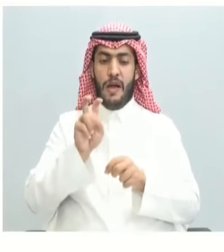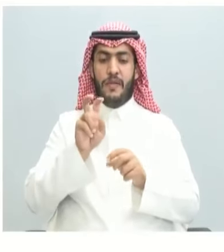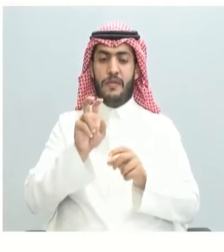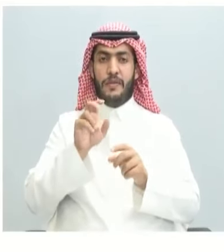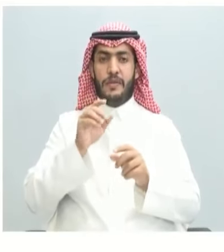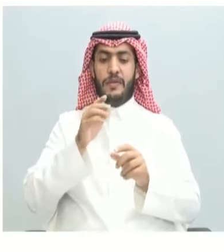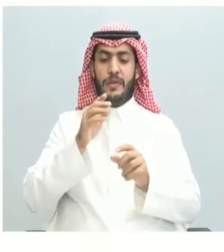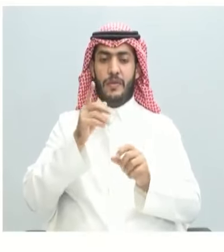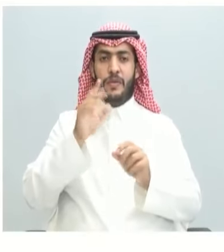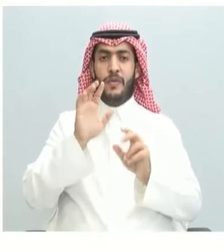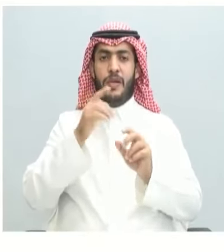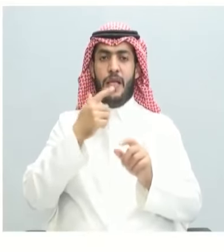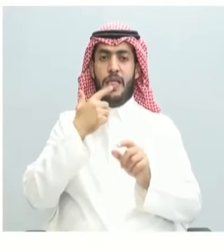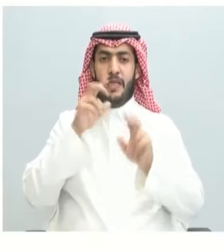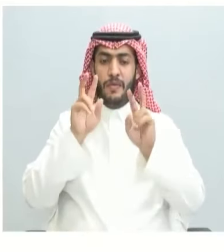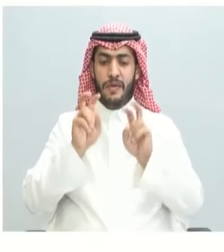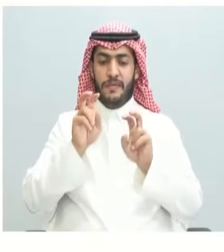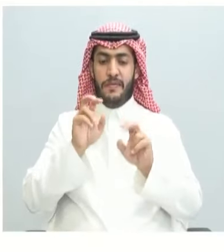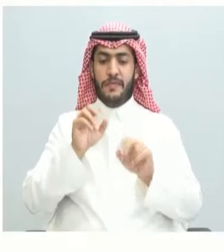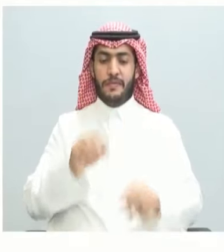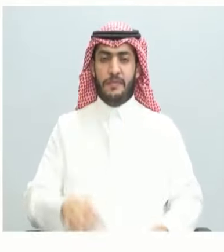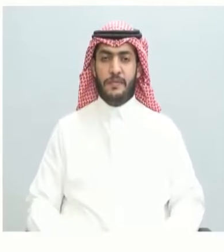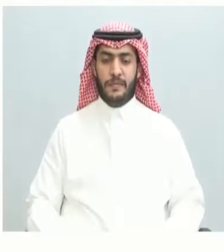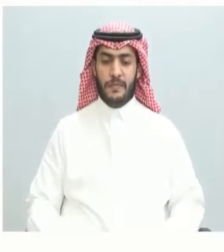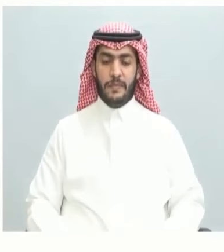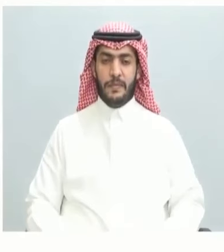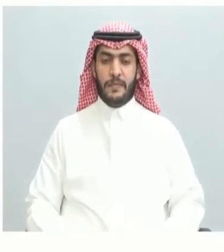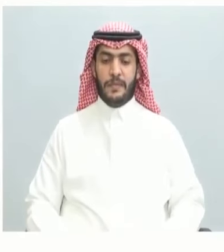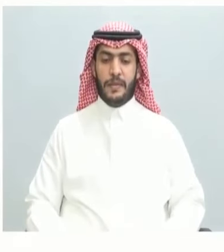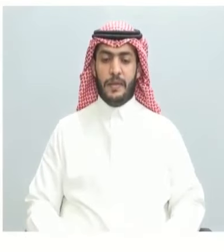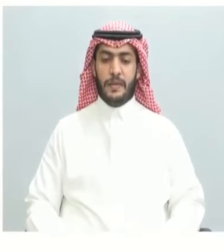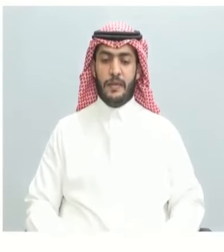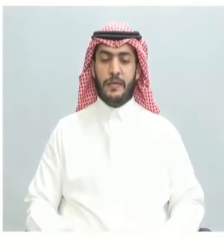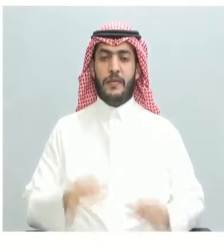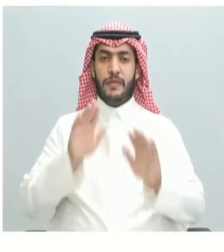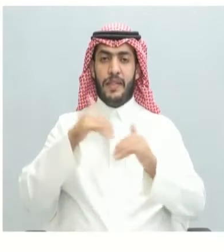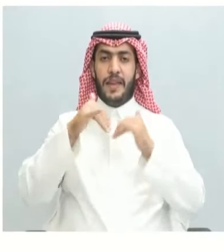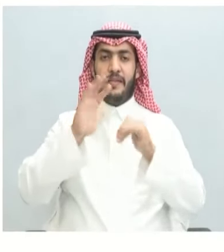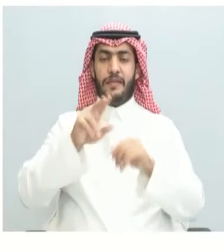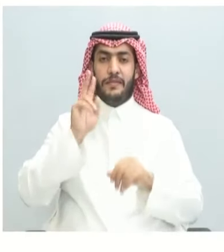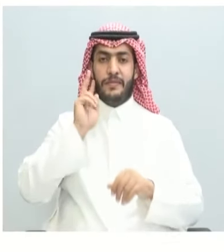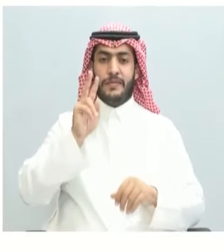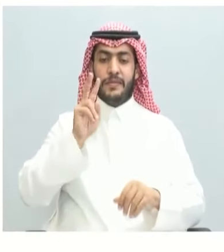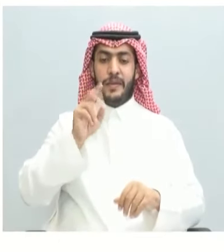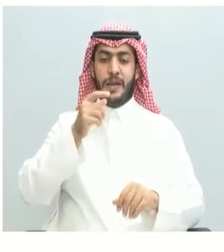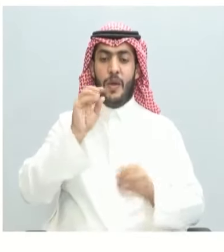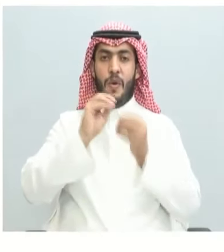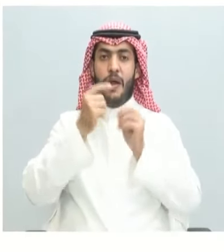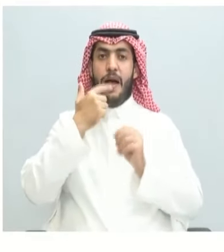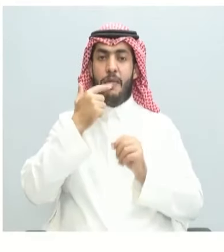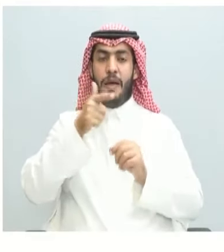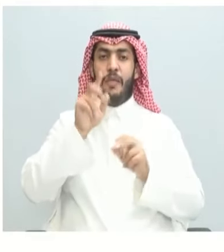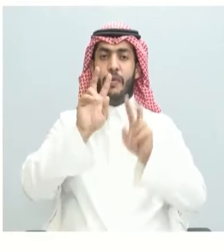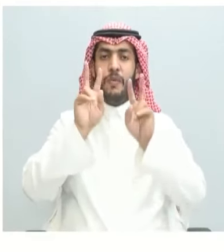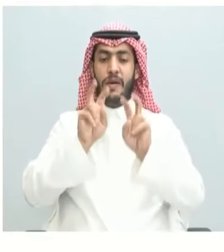ساين او تنشيط لبنه او قف وهي ستوب وهي موجوده بهذه الطريقه فالزر الاحمر هو عباره عن